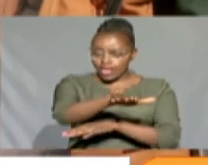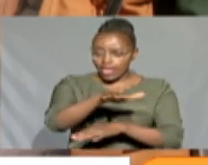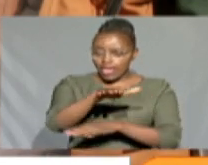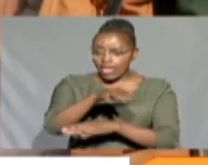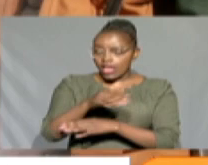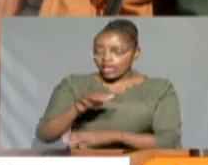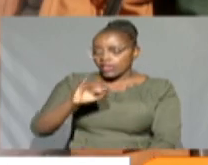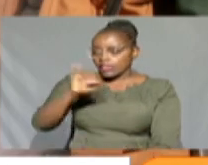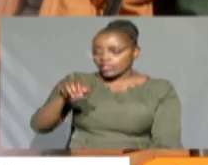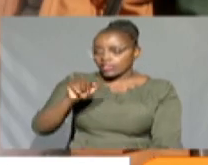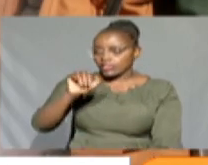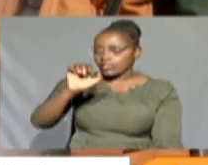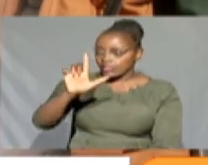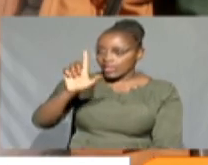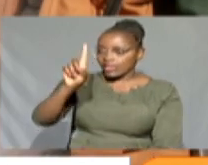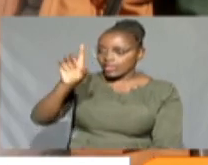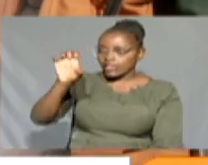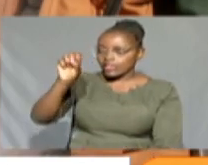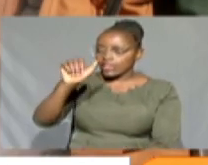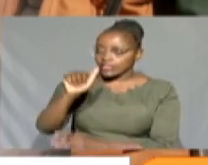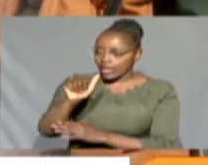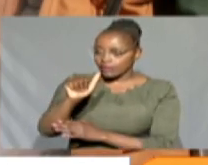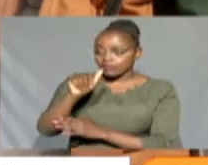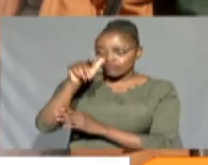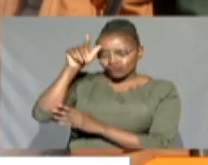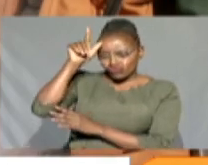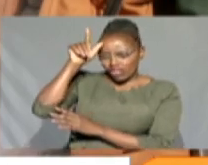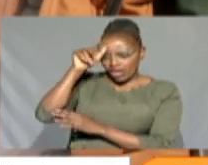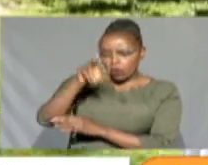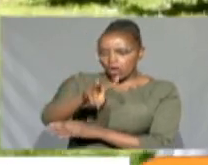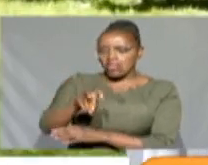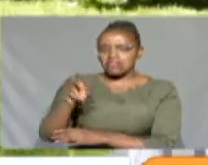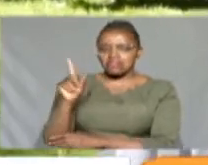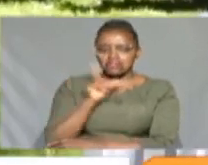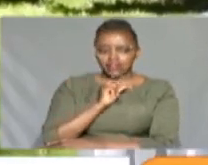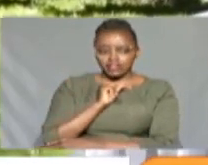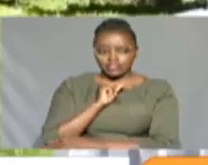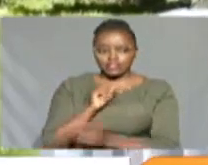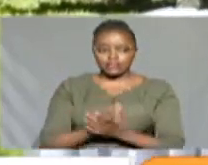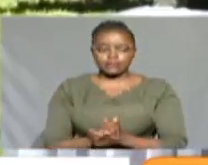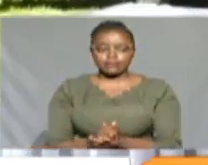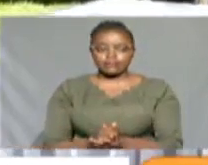la Jaldesa. La zaidi ni kuwa mifugo wenyeji wa hapo waliibiwa pia.